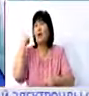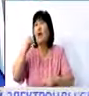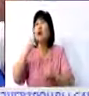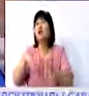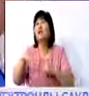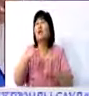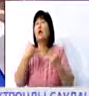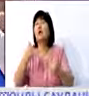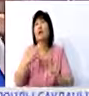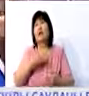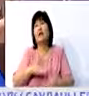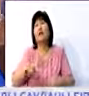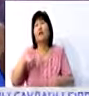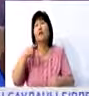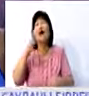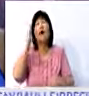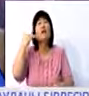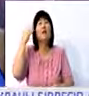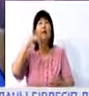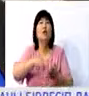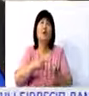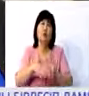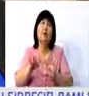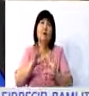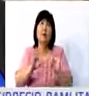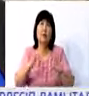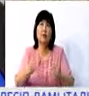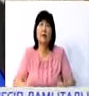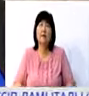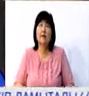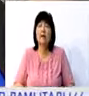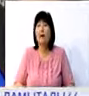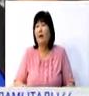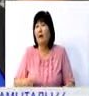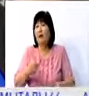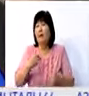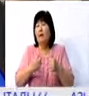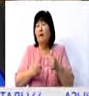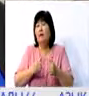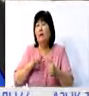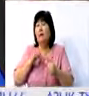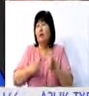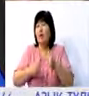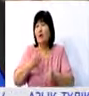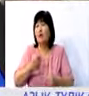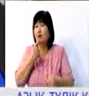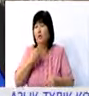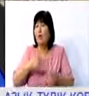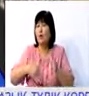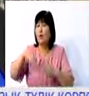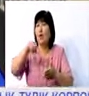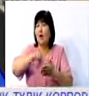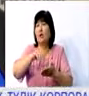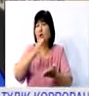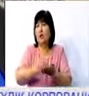жерлестерінің құрметіне ризашылығын білдіріп, алдағы мақсат жоспарымен бөлісті. Жарыс оңай болған жоқ, жоғары деңгейде болды, қиын бойлары болды, десем